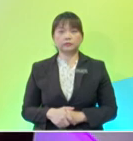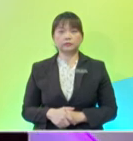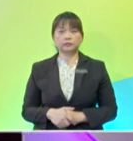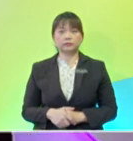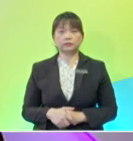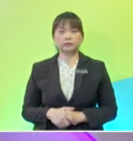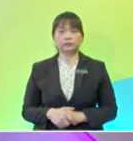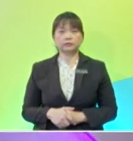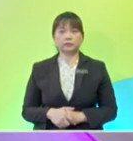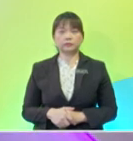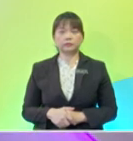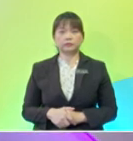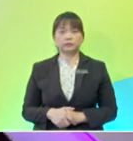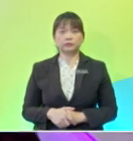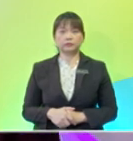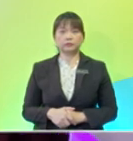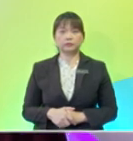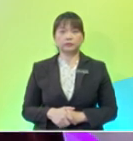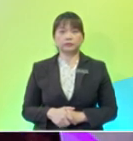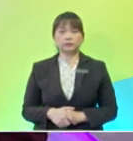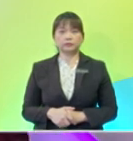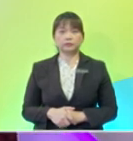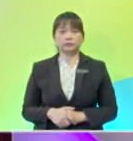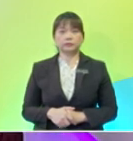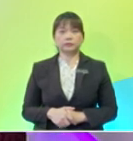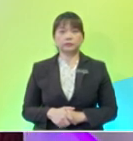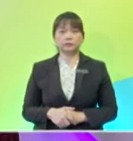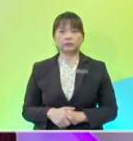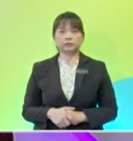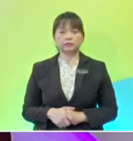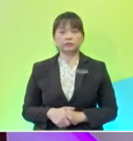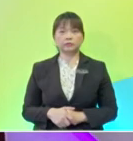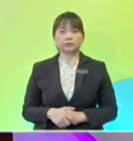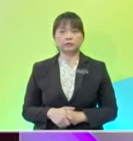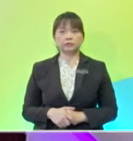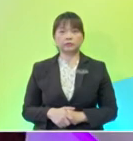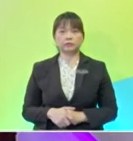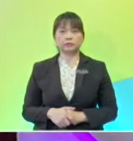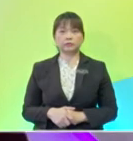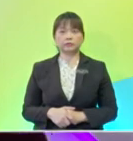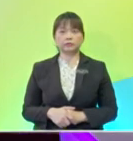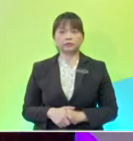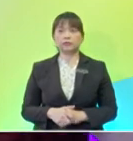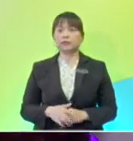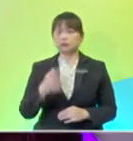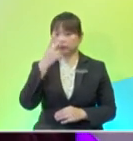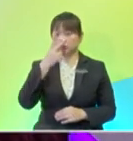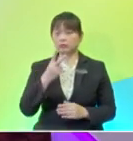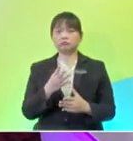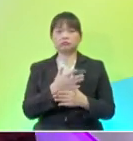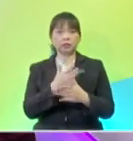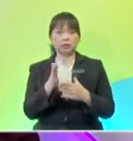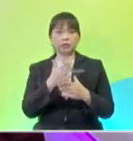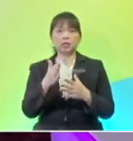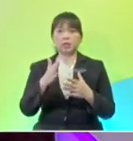saya sambung lagi untuk bagian badan Oke pada bagian badan badan kita